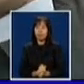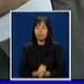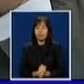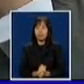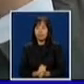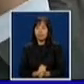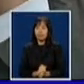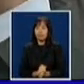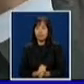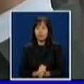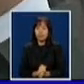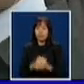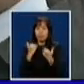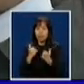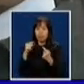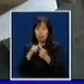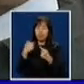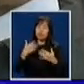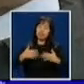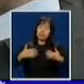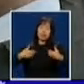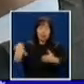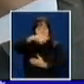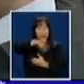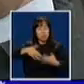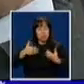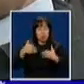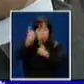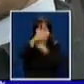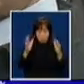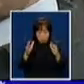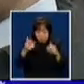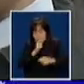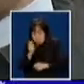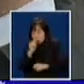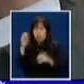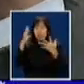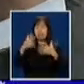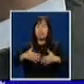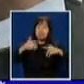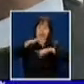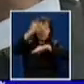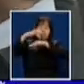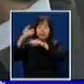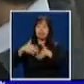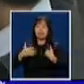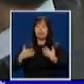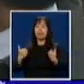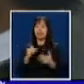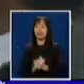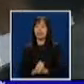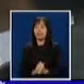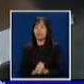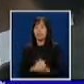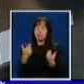ฮะวันนี้มาบรรยากาศสบายๆนะฮะในมุมที่คุณผู้ชมอาจจะไม่ค่อยคุ้นเท่าไหร่นะฮะอยู่กลางส